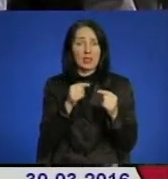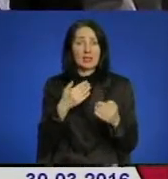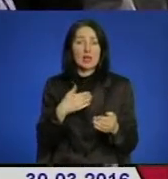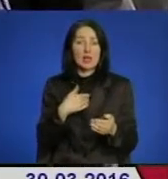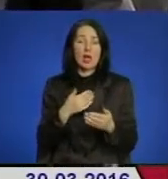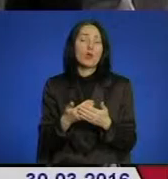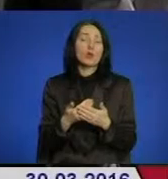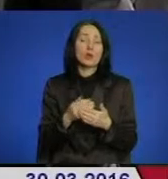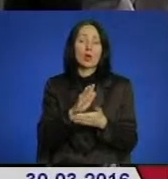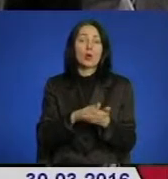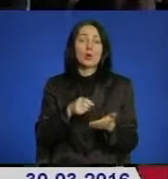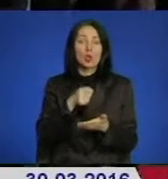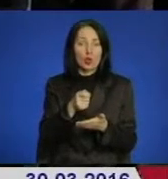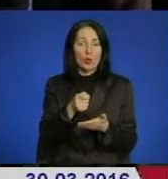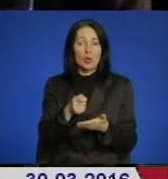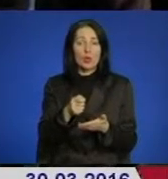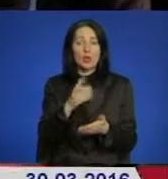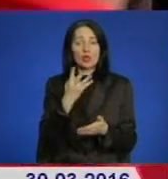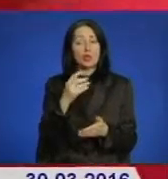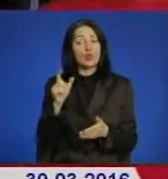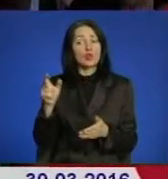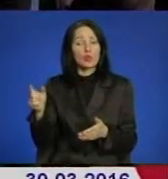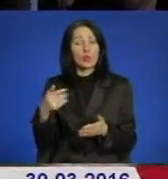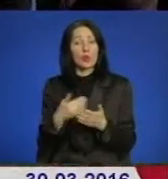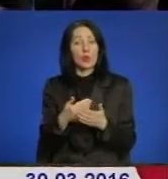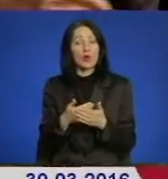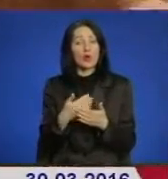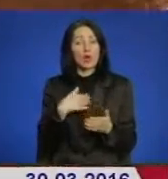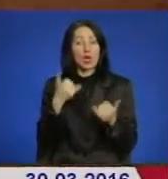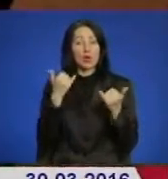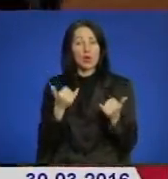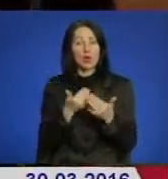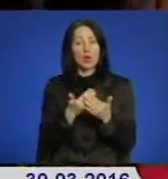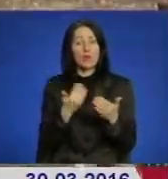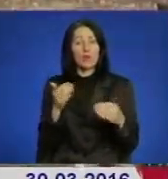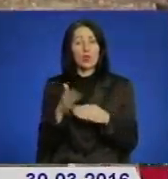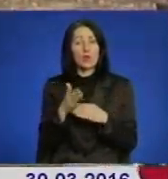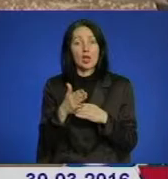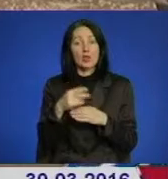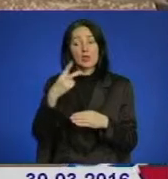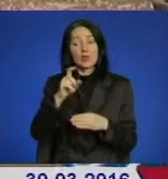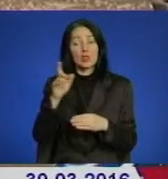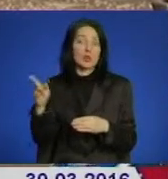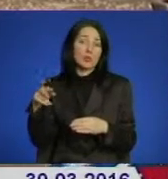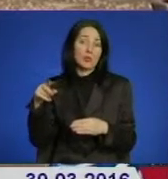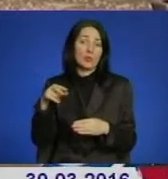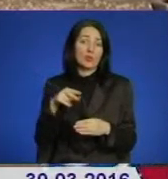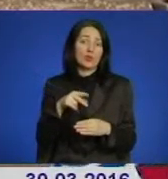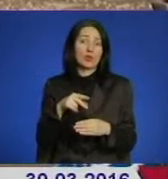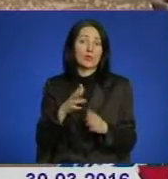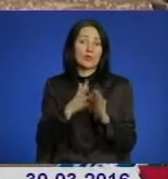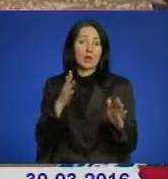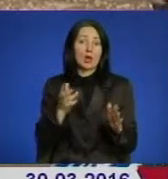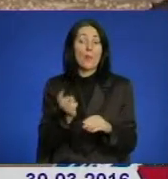от подаю дані за 4 чоловік. Буквально я сьогодні від дверей за 20 хвилин прийшов. А